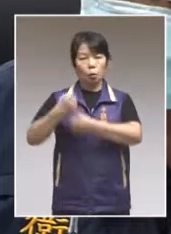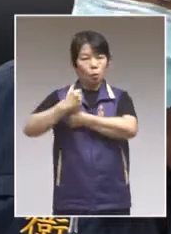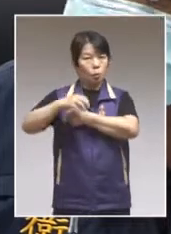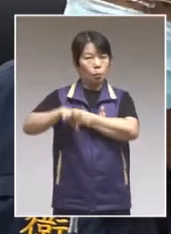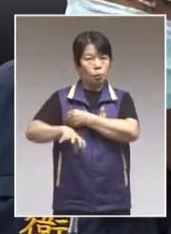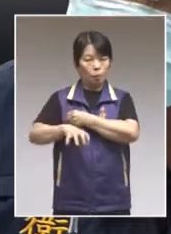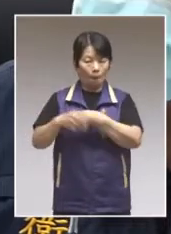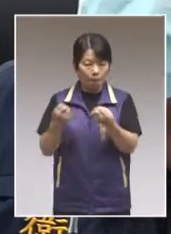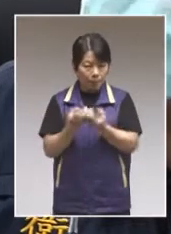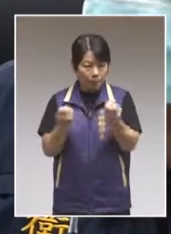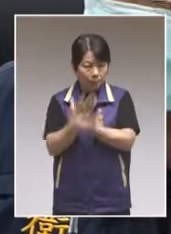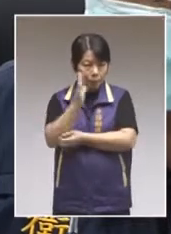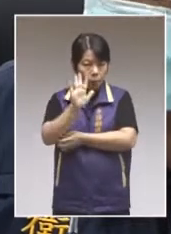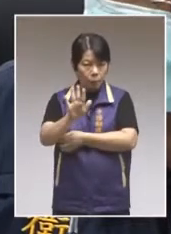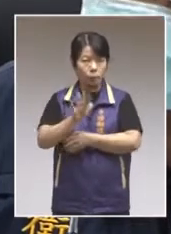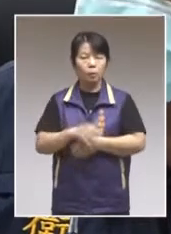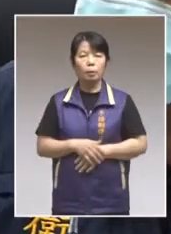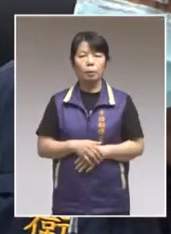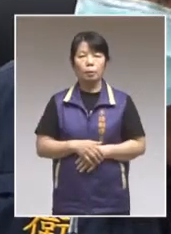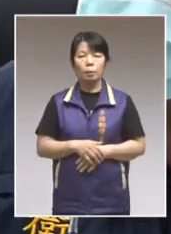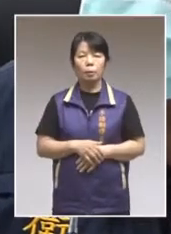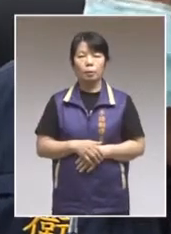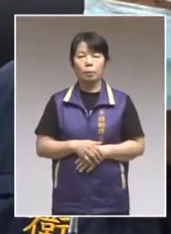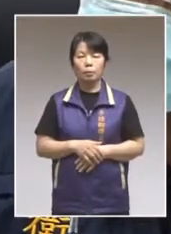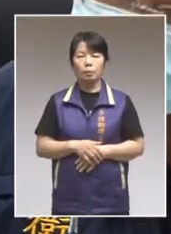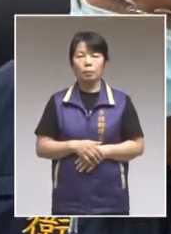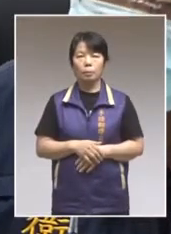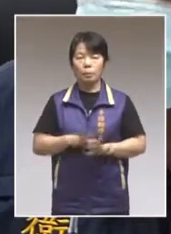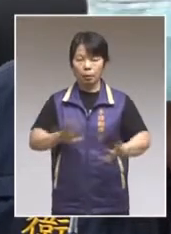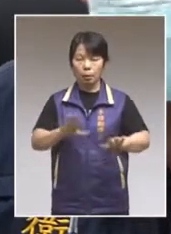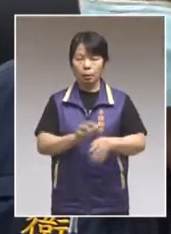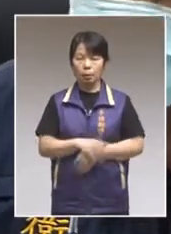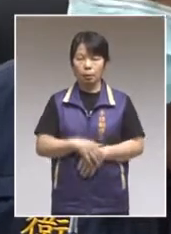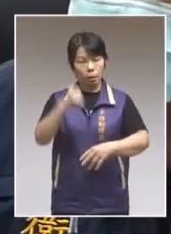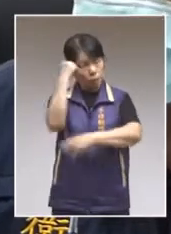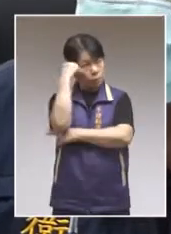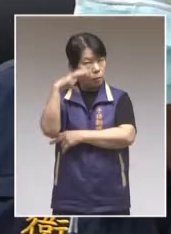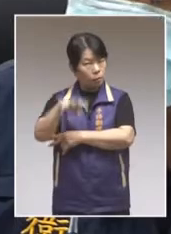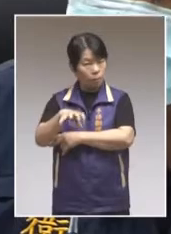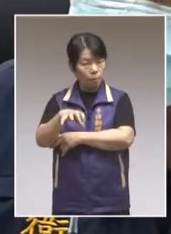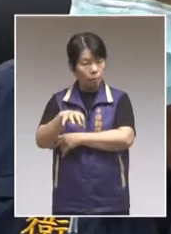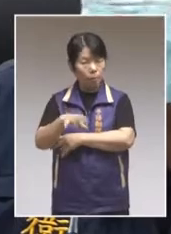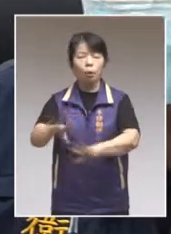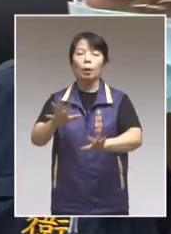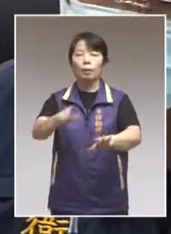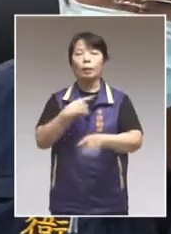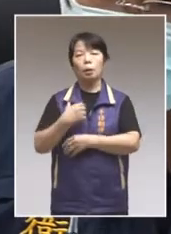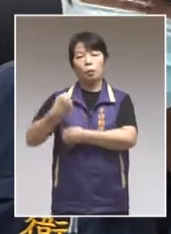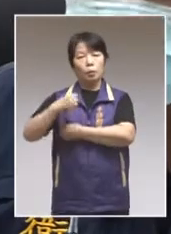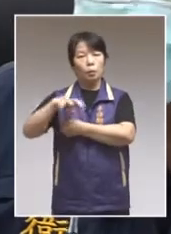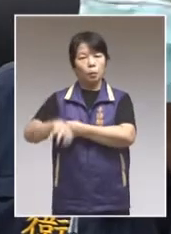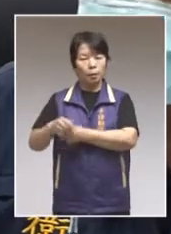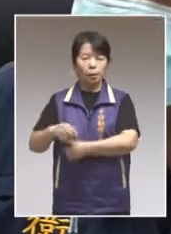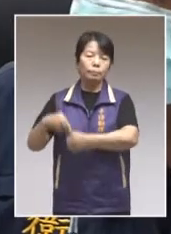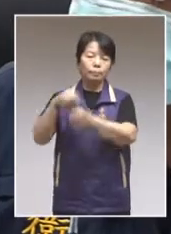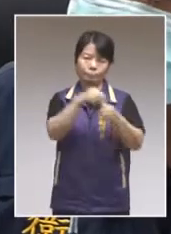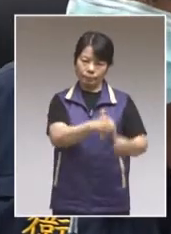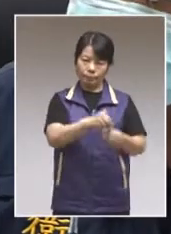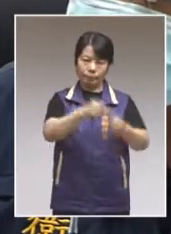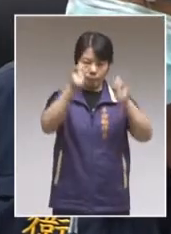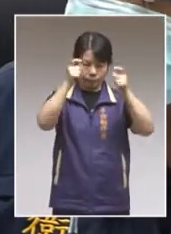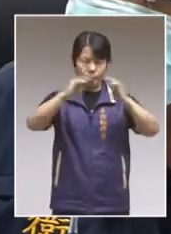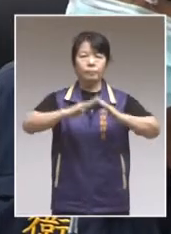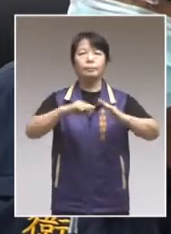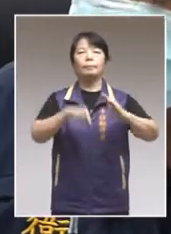发生了一些状况，那分别由他的驻地移到我们的居住地，就高雄市这边来。好，那这部